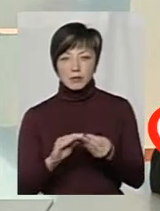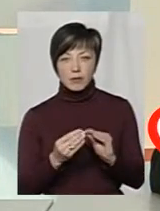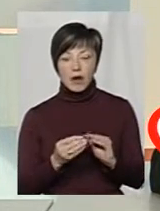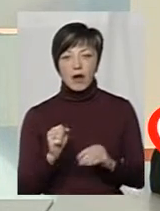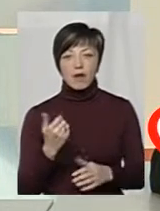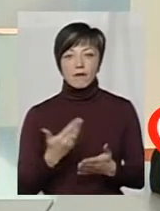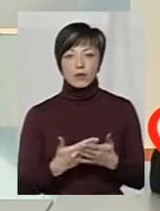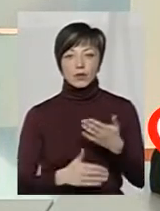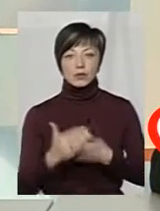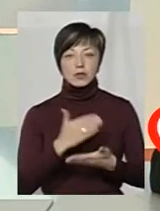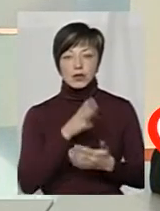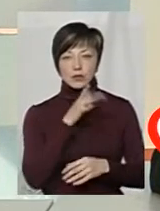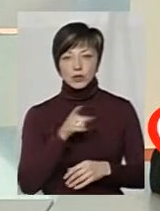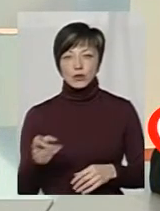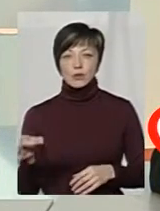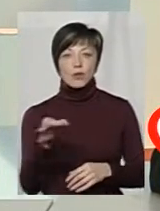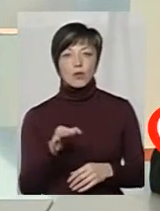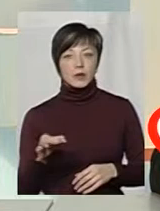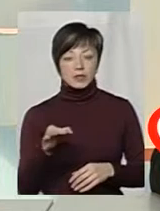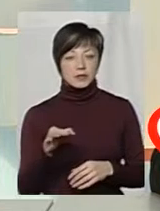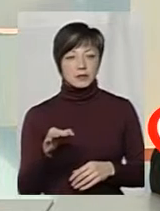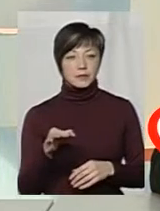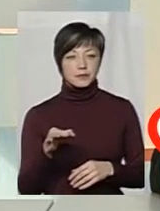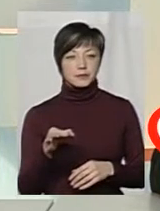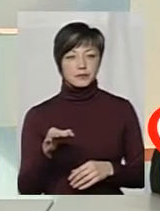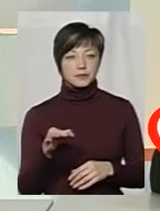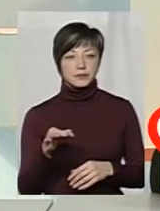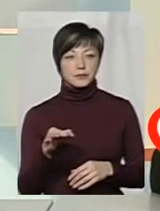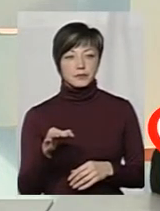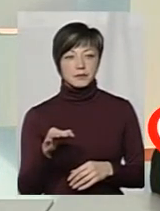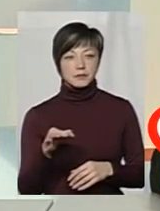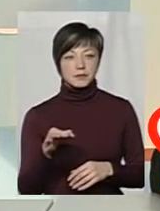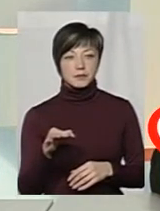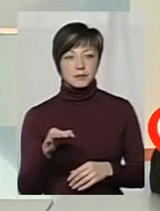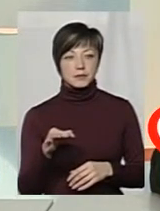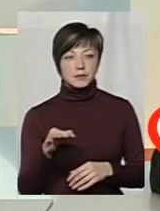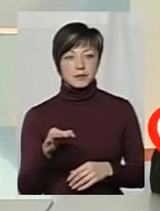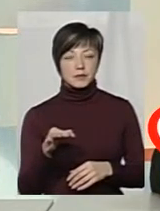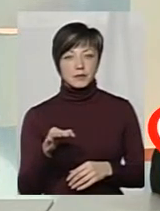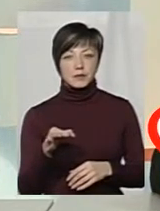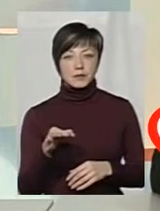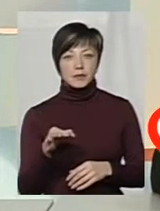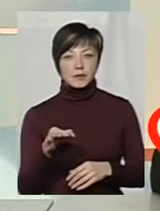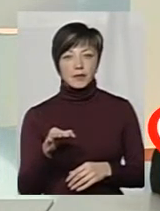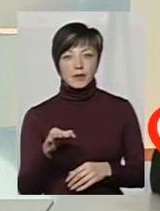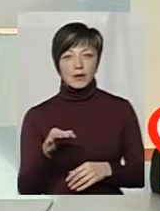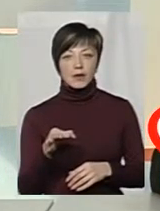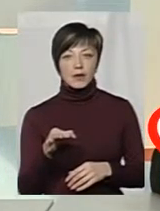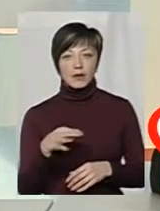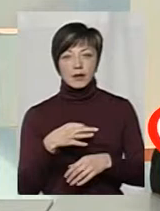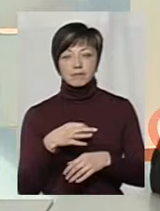от останнім часом в області йде наступ на пам'ятки історії архітектури